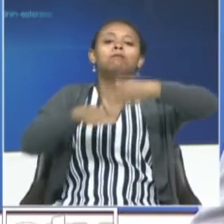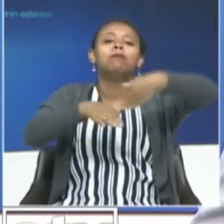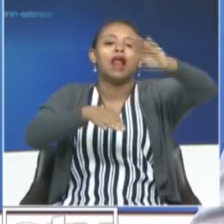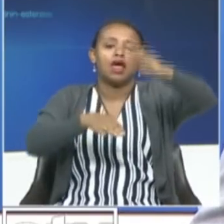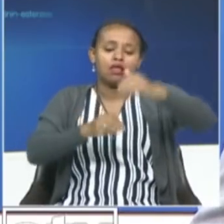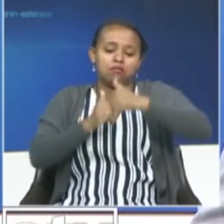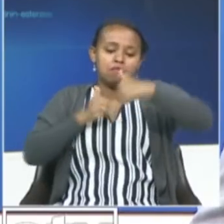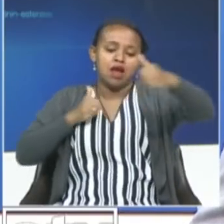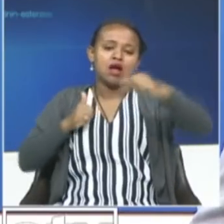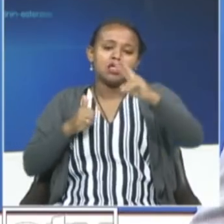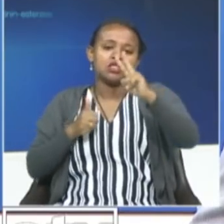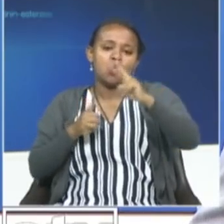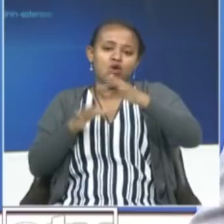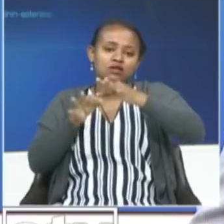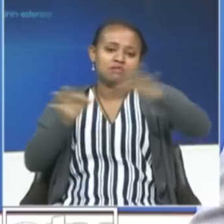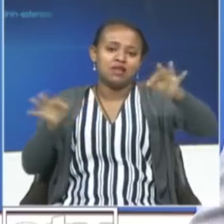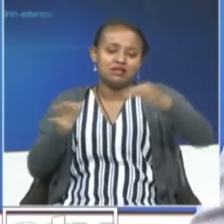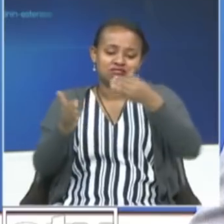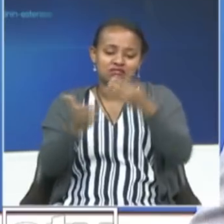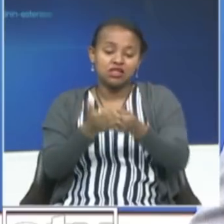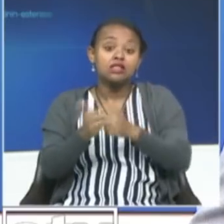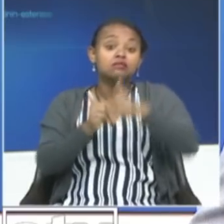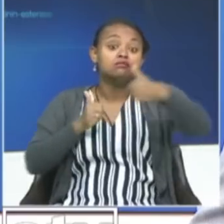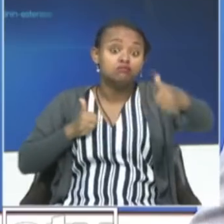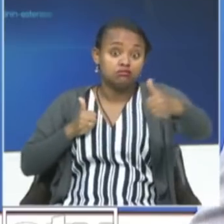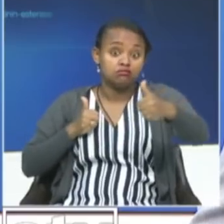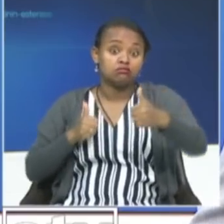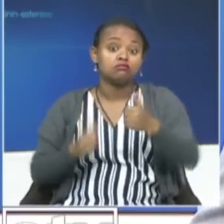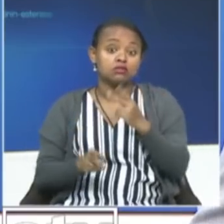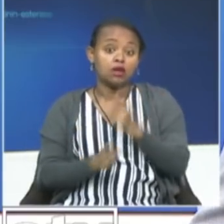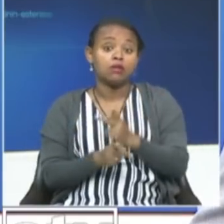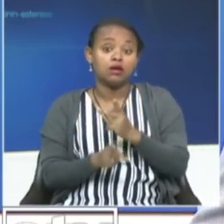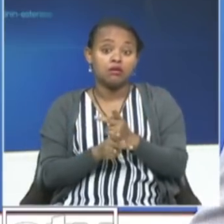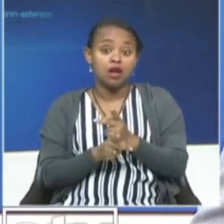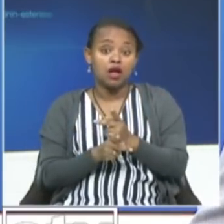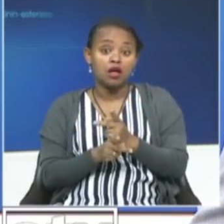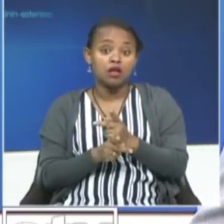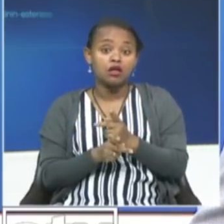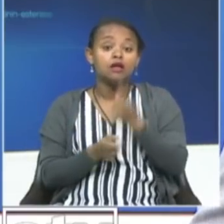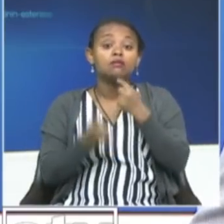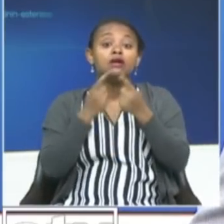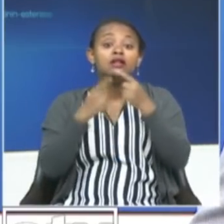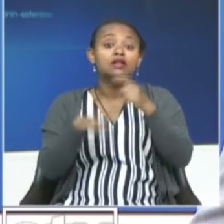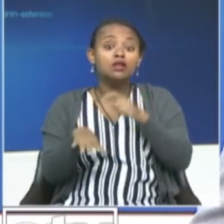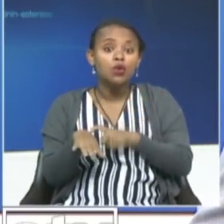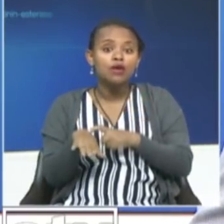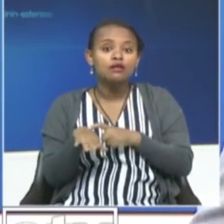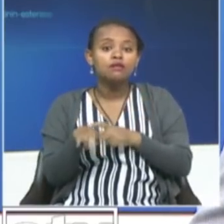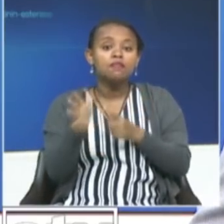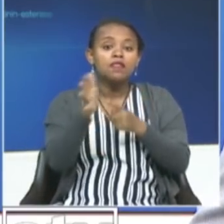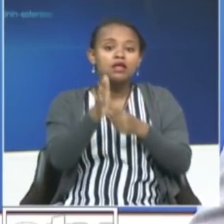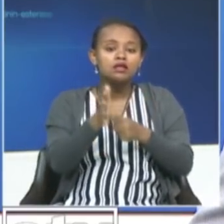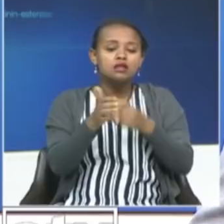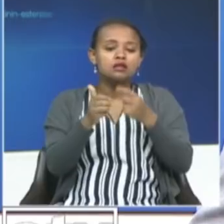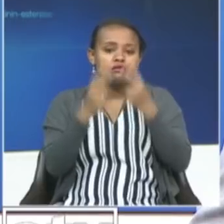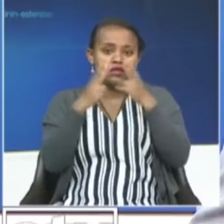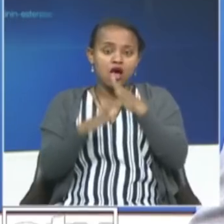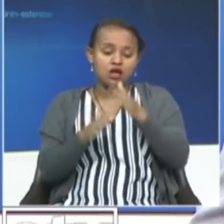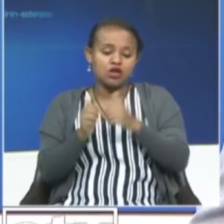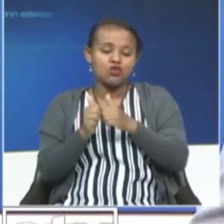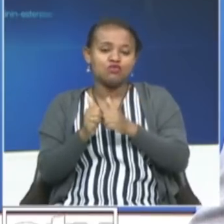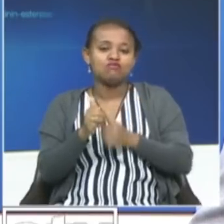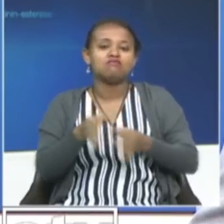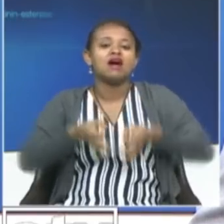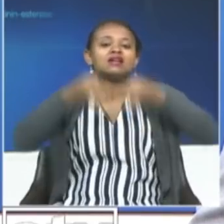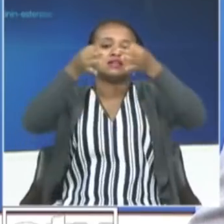መራቅ፣ እስከ ሁለት ሜትር ድረስ መራቅ ይጠበቅብናል። ግን በንግግር ወቅት ምልክት ሳያሳዩም ማስተላለፍ